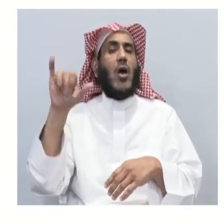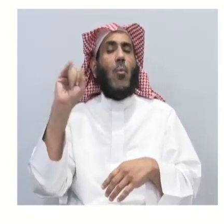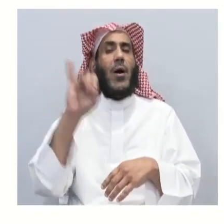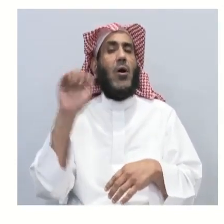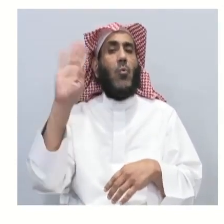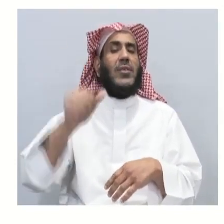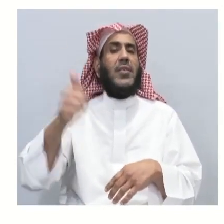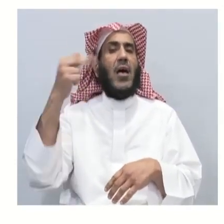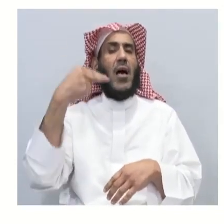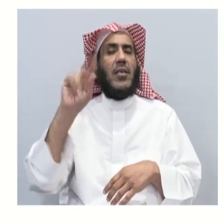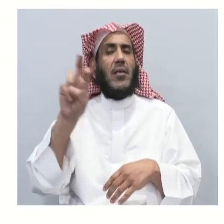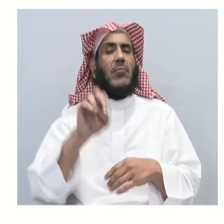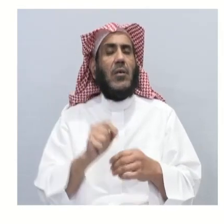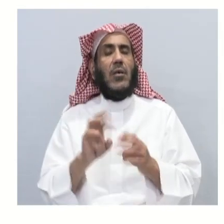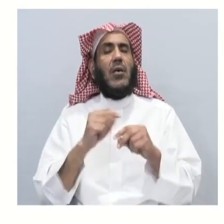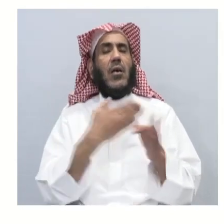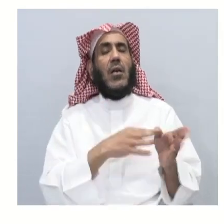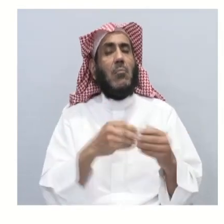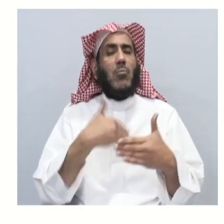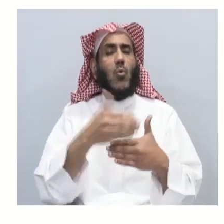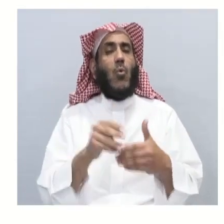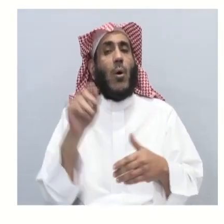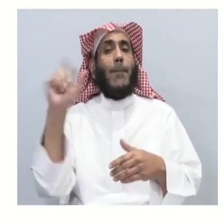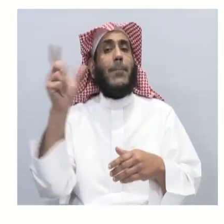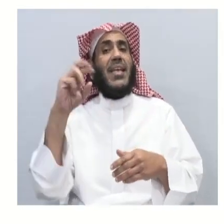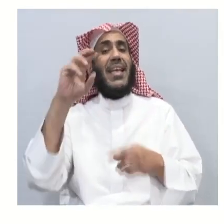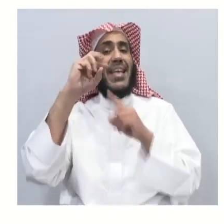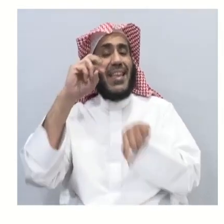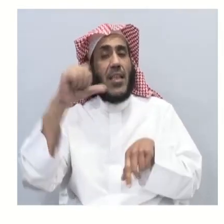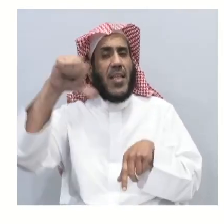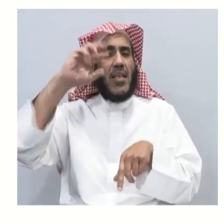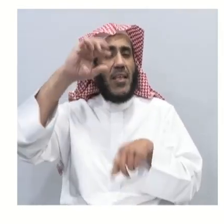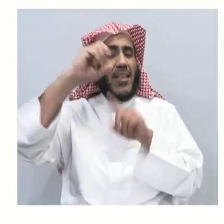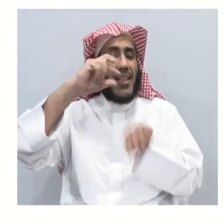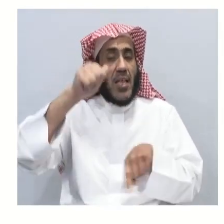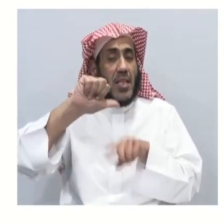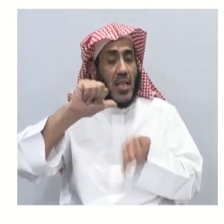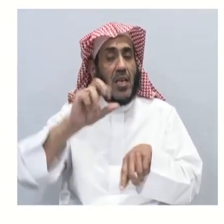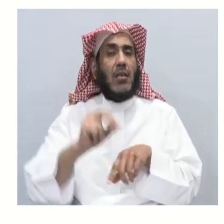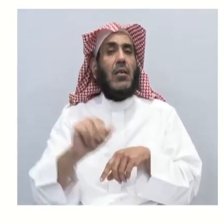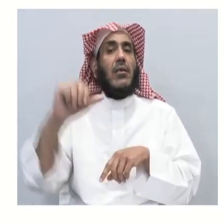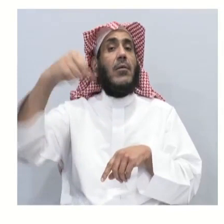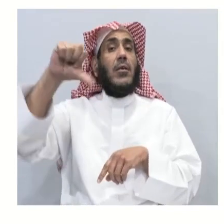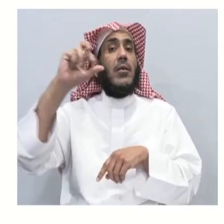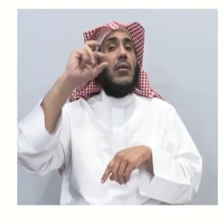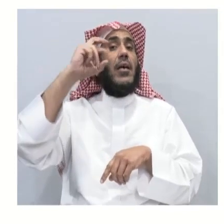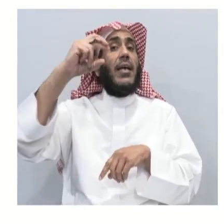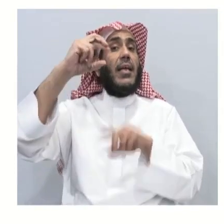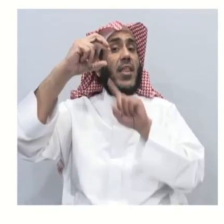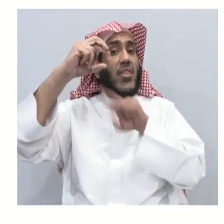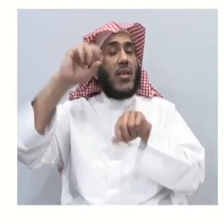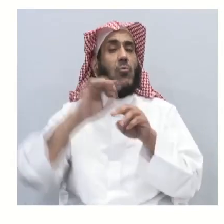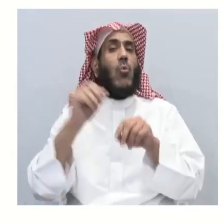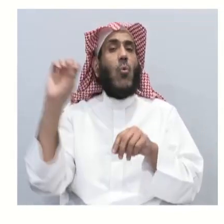وساعة، المتلوة بإذن، المنونة، وقت إذن، عند